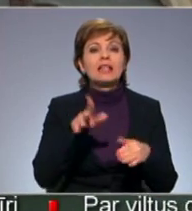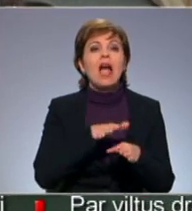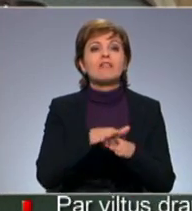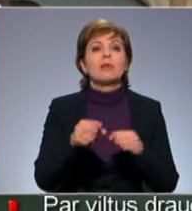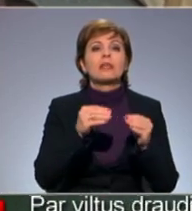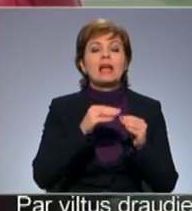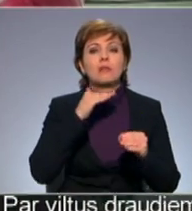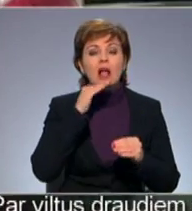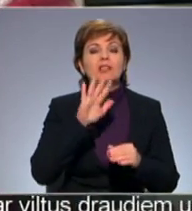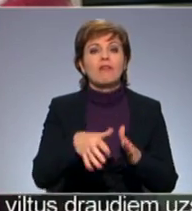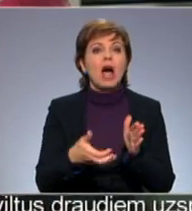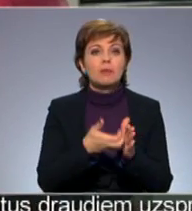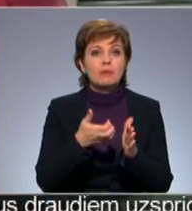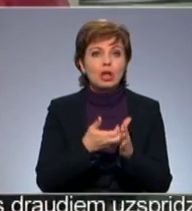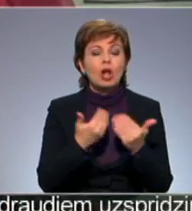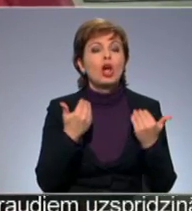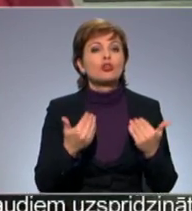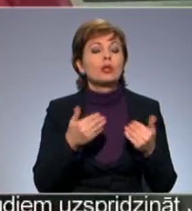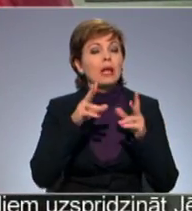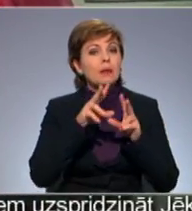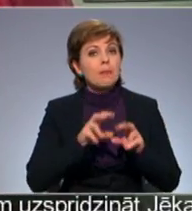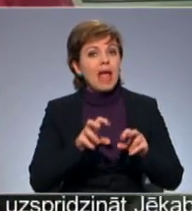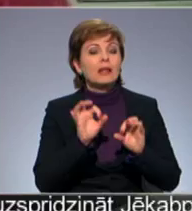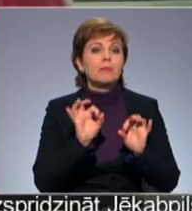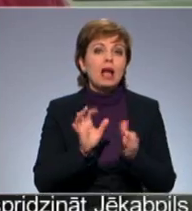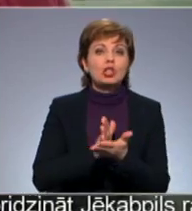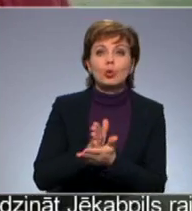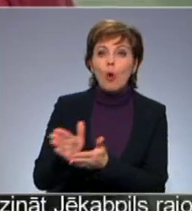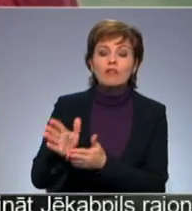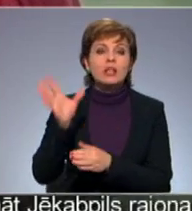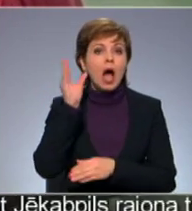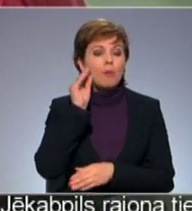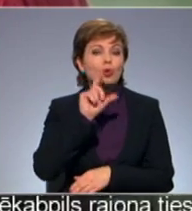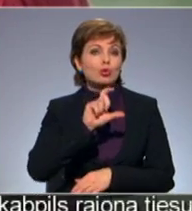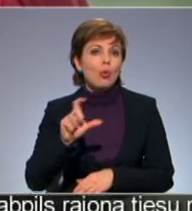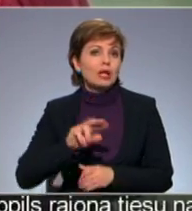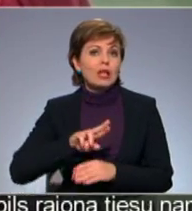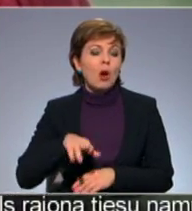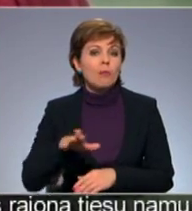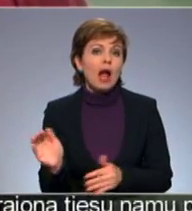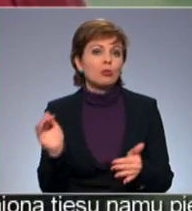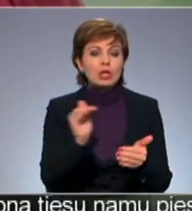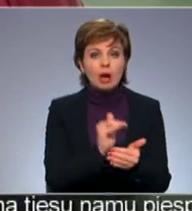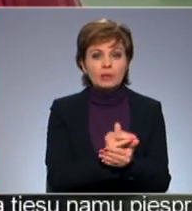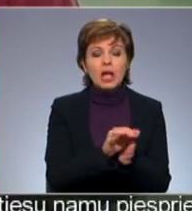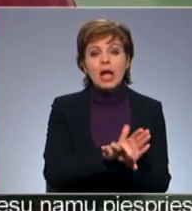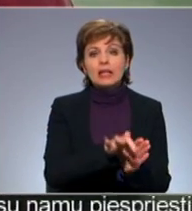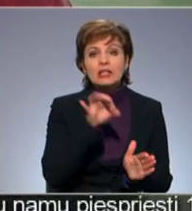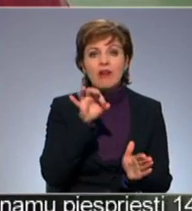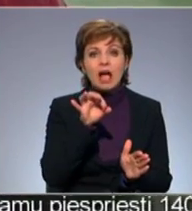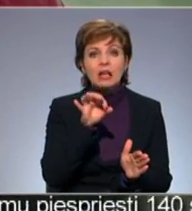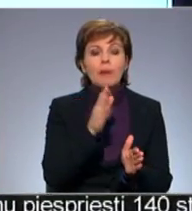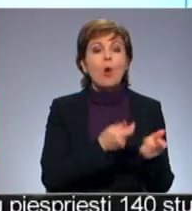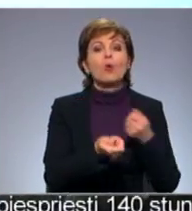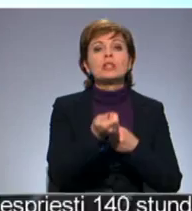arī pietrūkt. Tāpēc šogad tiek analizēti un pētīti novirzieni, kurus varētu apgūt skolā, ļaujot bērniem gan iepazīties, gan izvēlēties starp